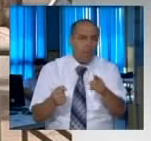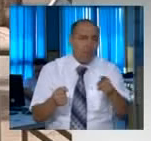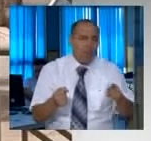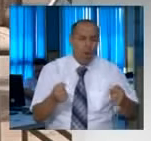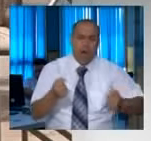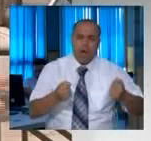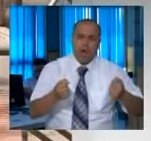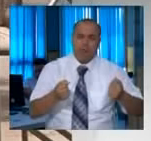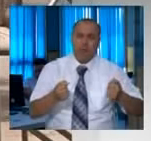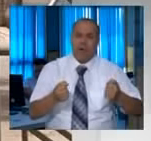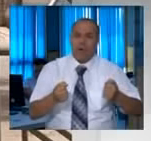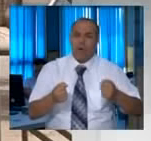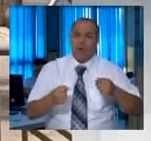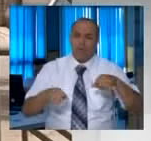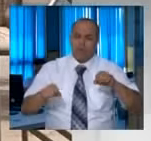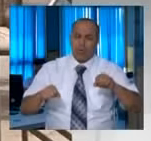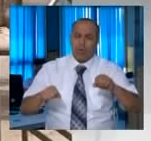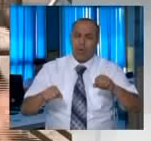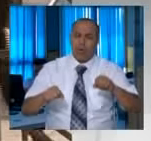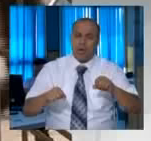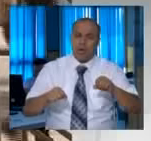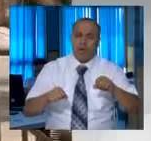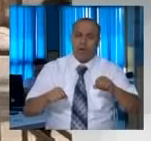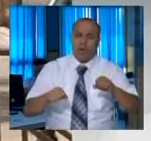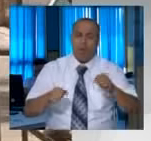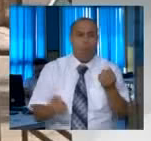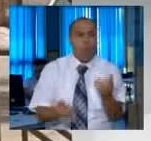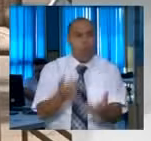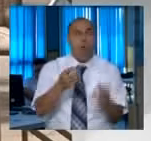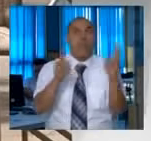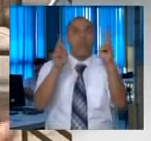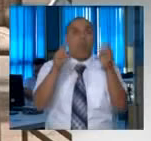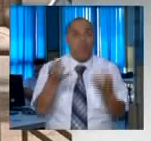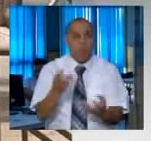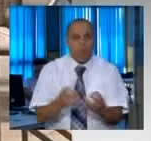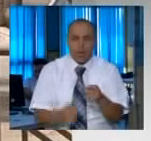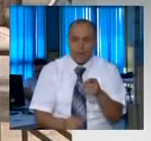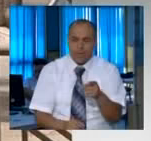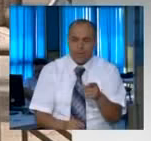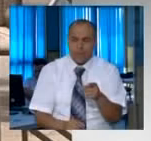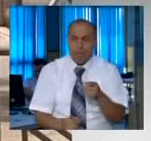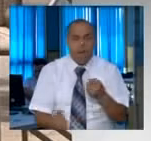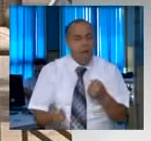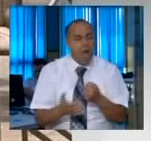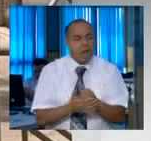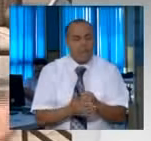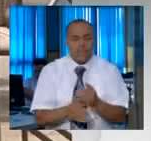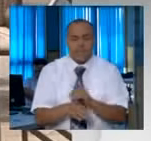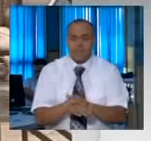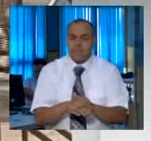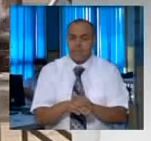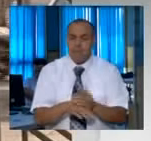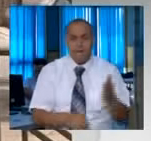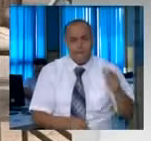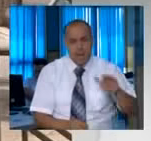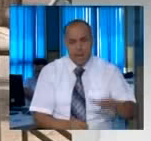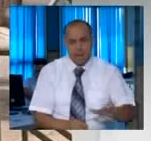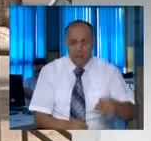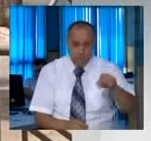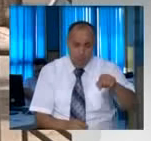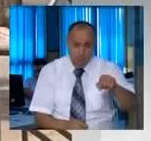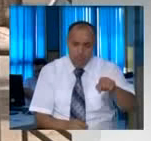وشاحنة ودرجات نارية قد احترقوا بالكامل. أيضا هذا الحادث تسبب في وفاة حتى